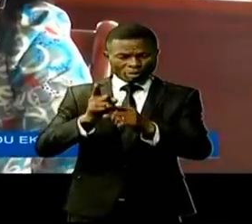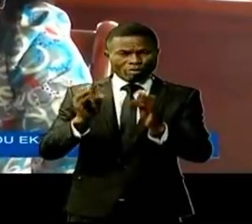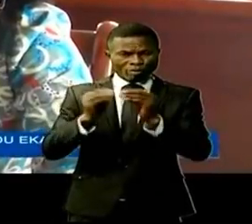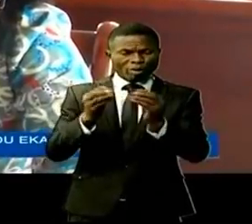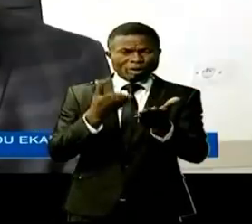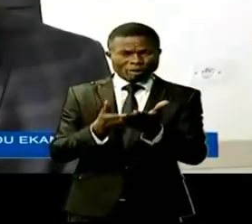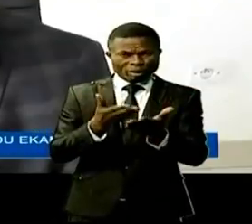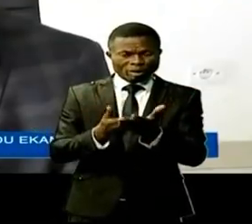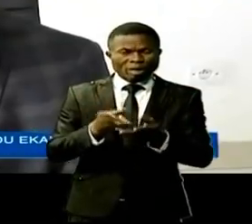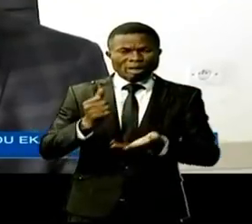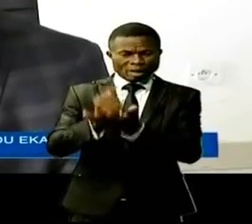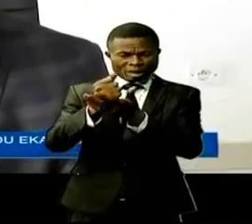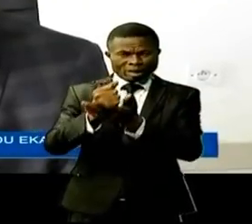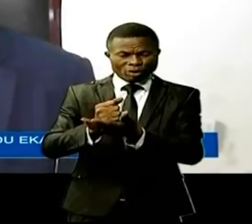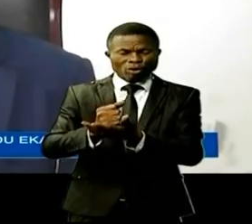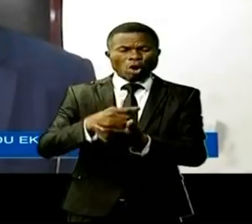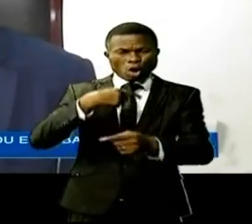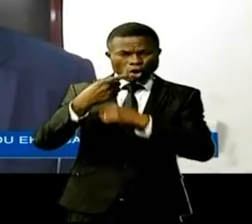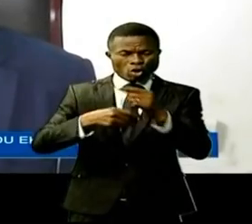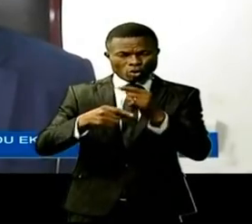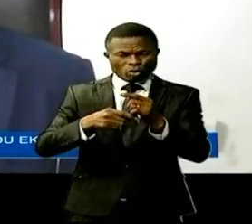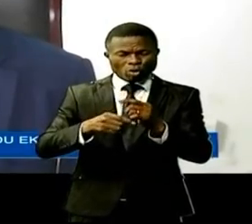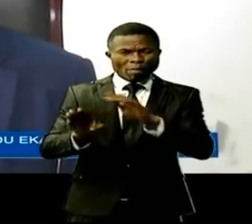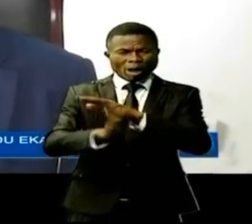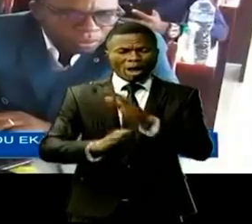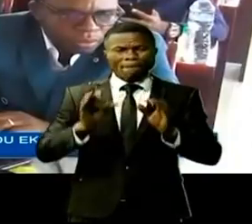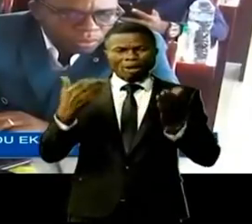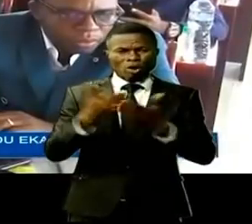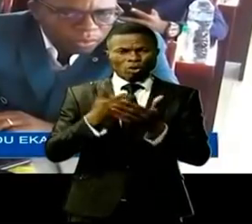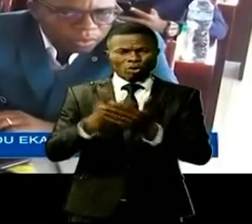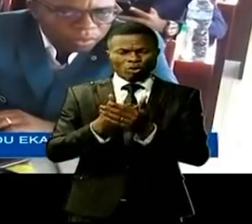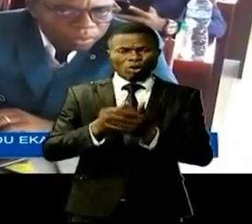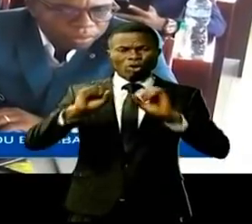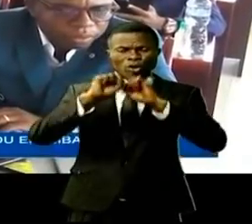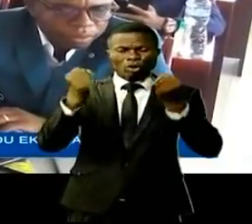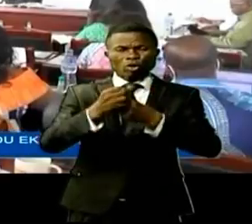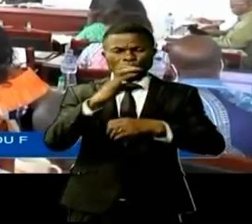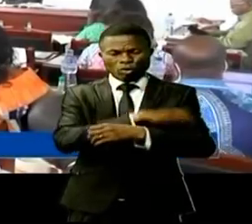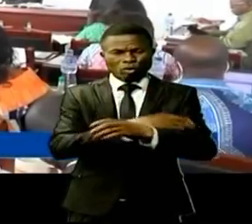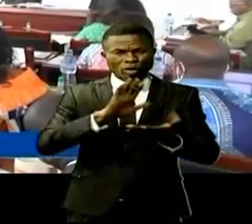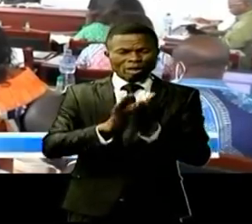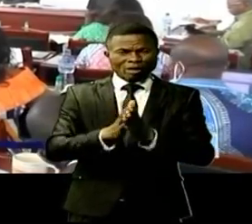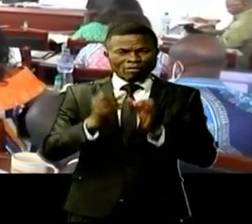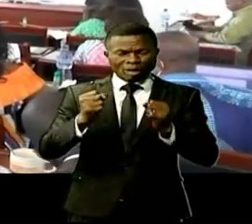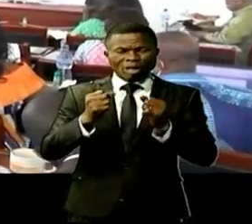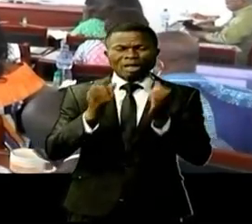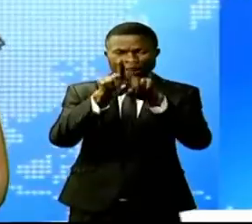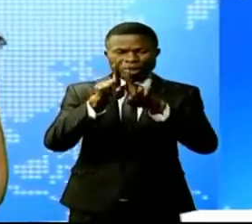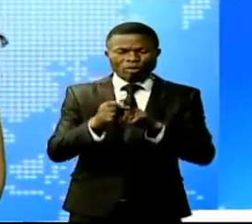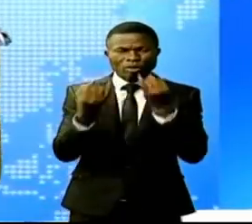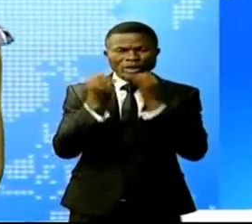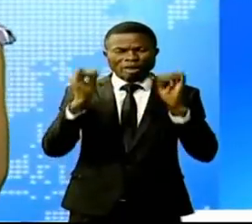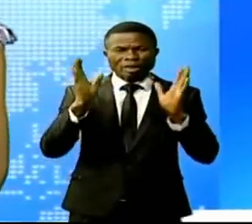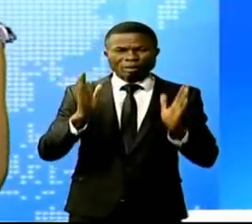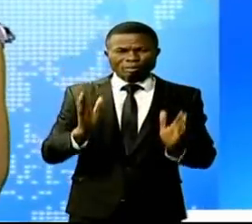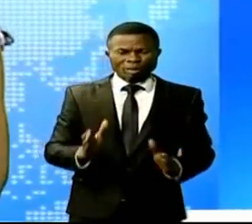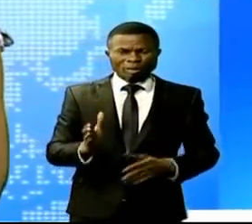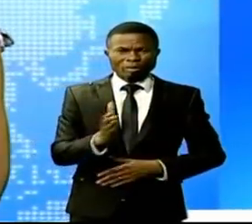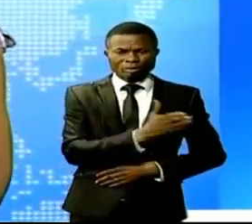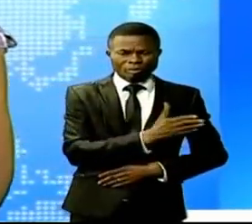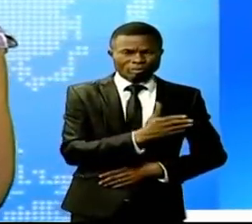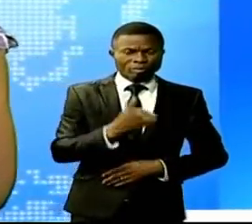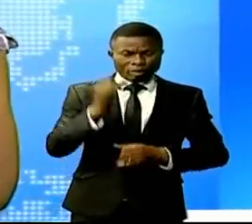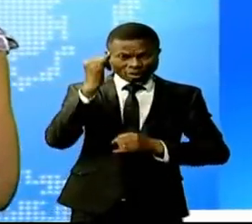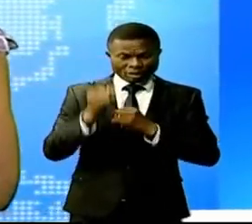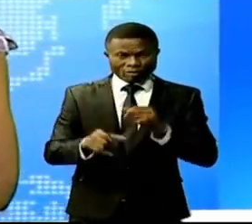cet atelier permettront de repartir sur des nouvelles bases afin d'avoir une société civile efficace et indépendante. Et